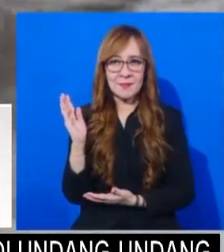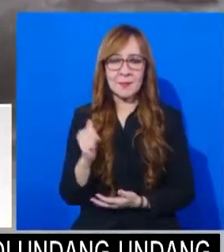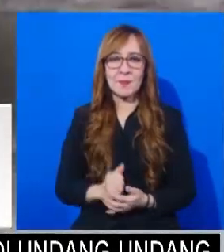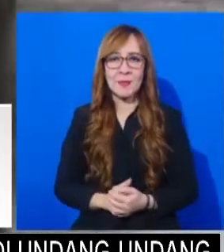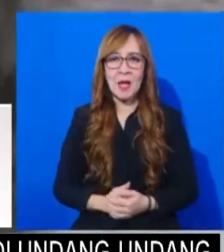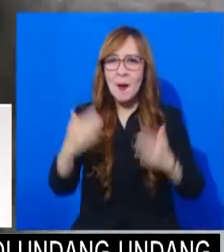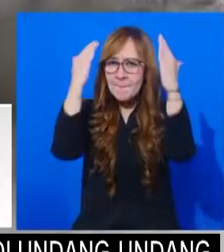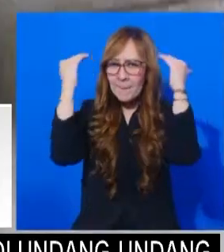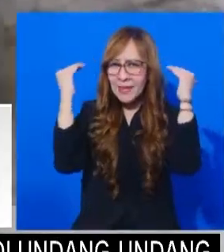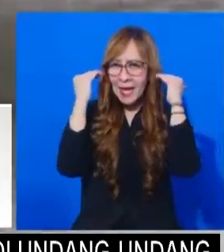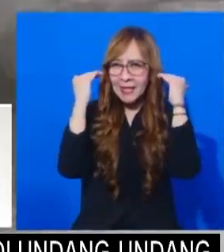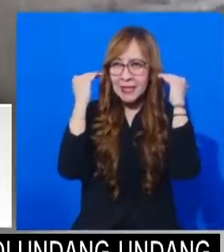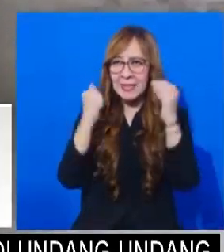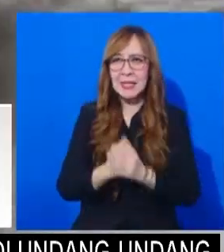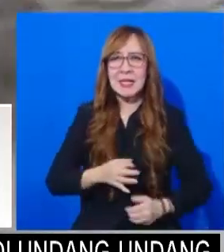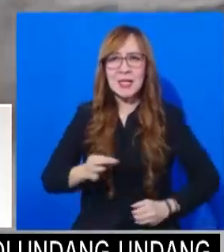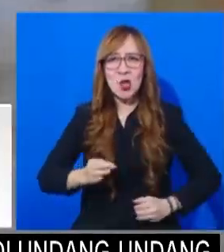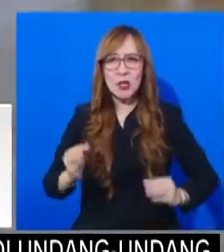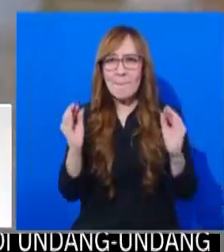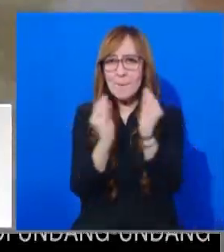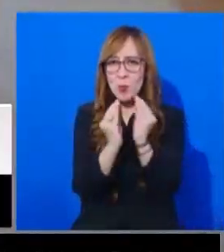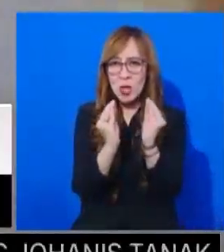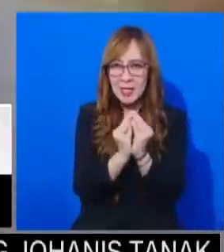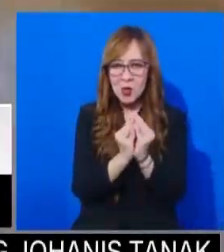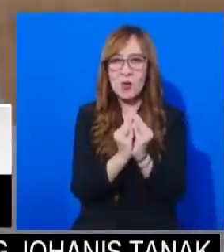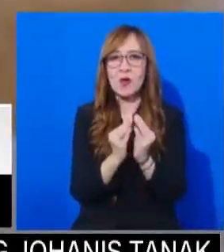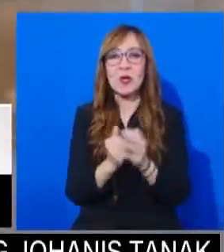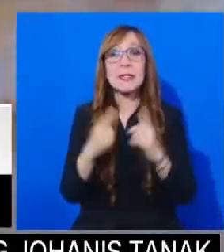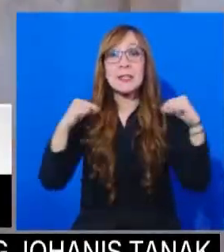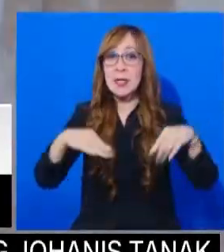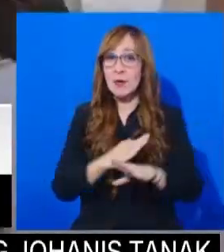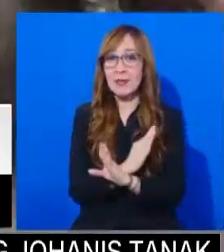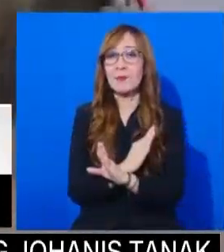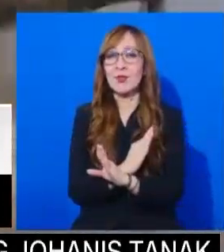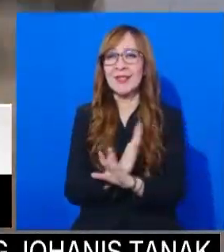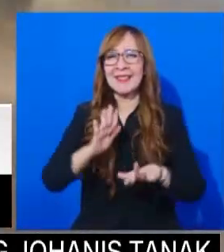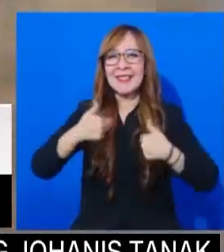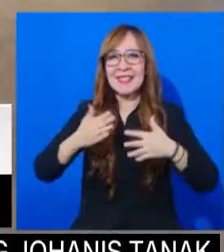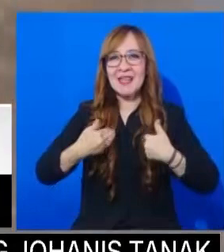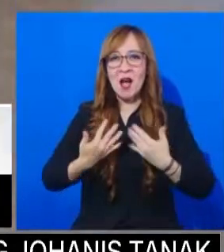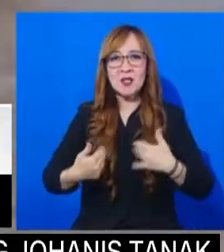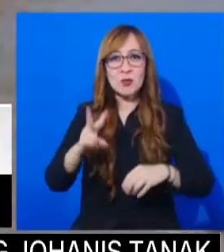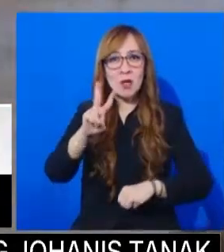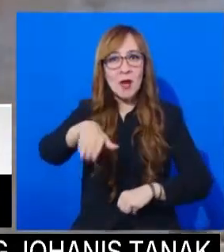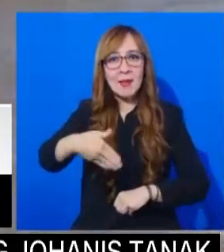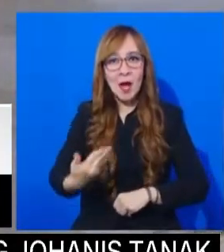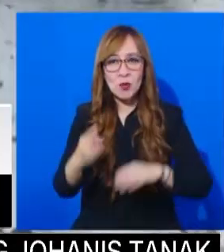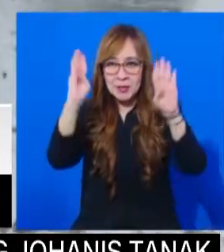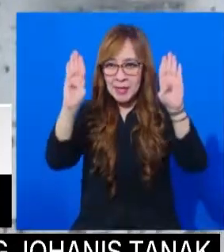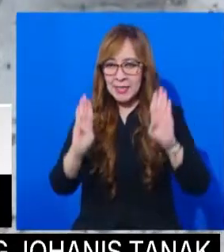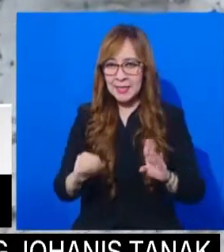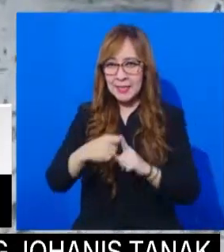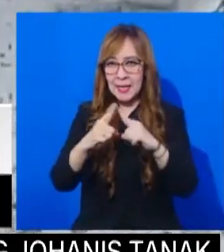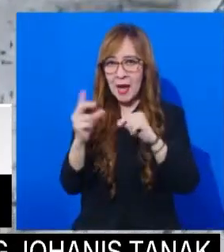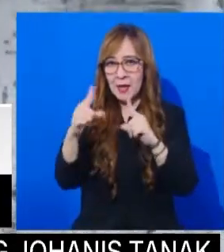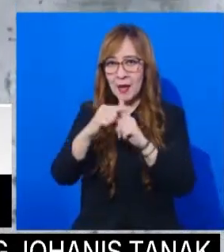Para petani di kota Probolinggo hingga petani seputar wilayah Tapal Kuda di Jawa Timur kembali gembira setelah 2 tahun tradisi karapan sapi